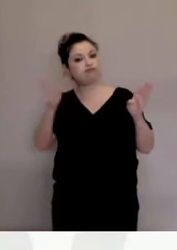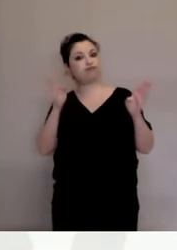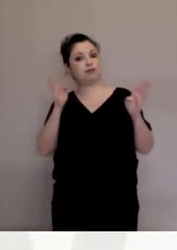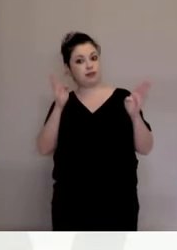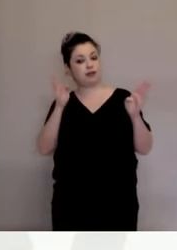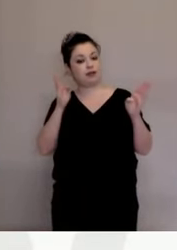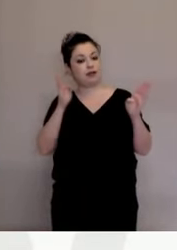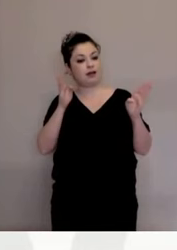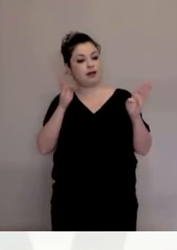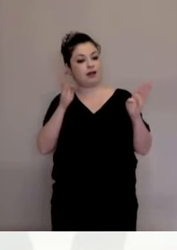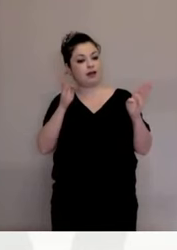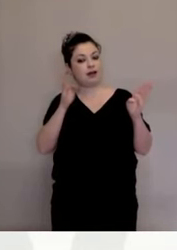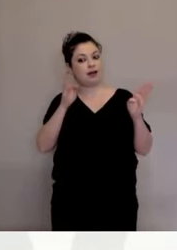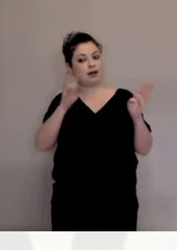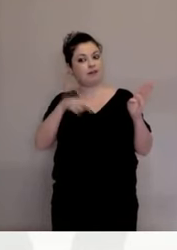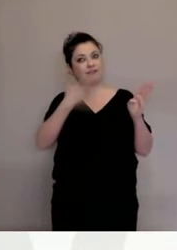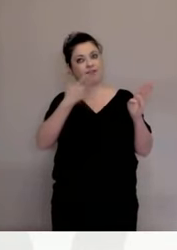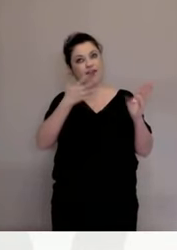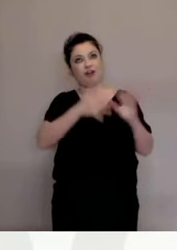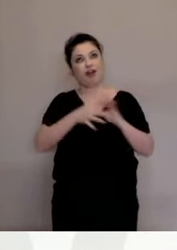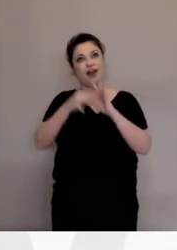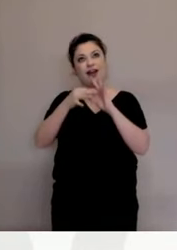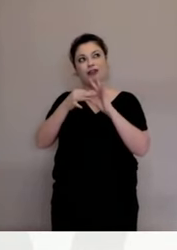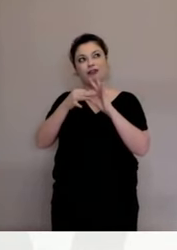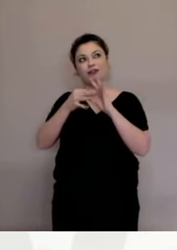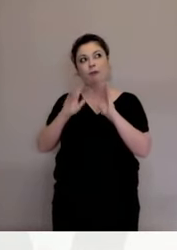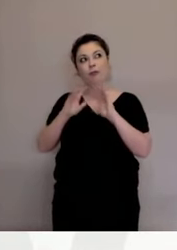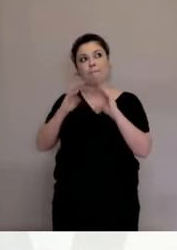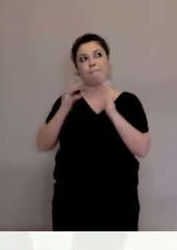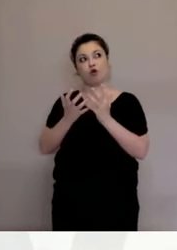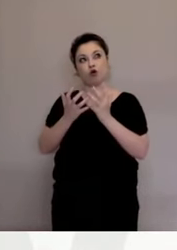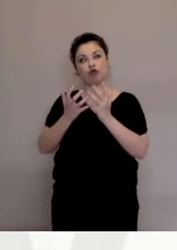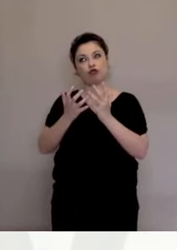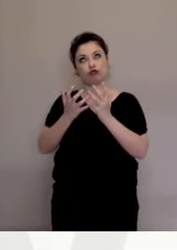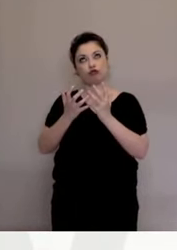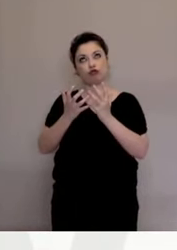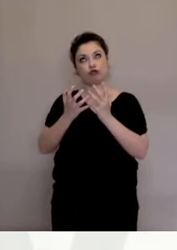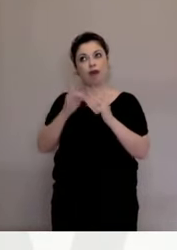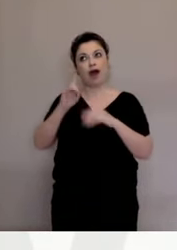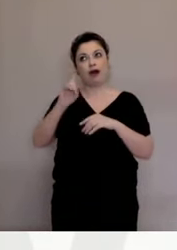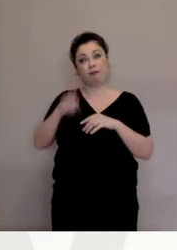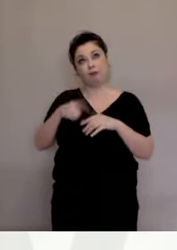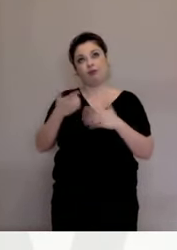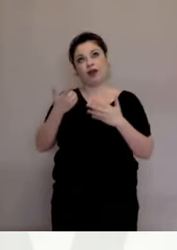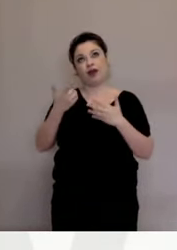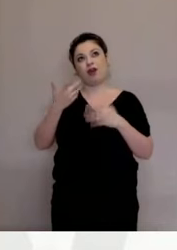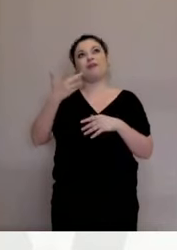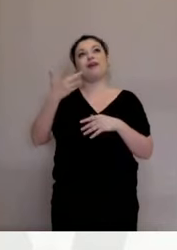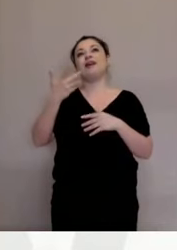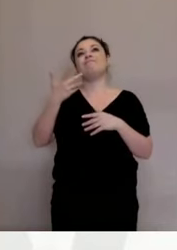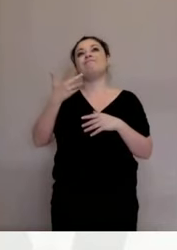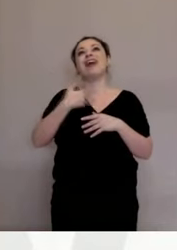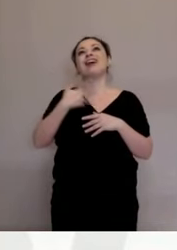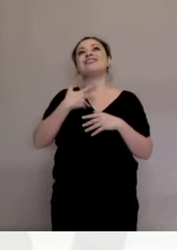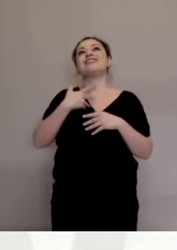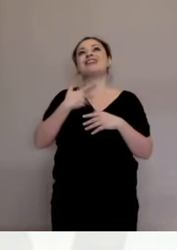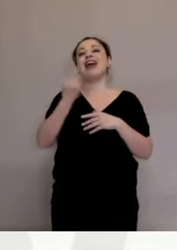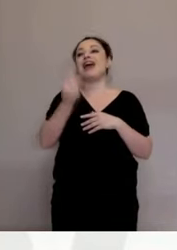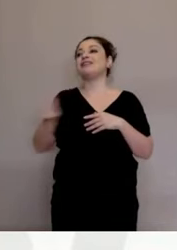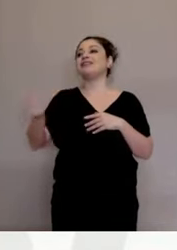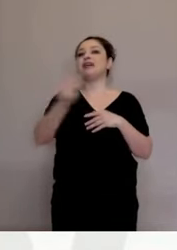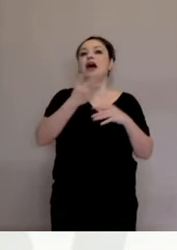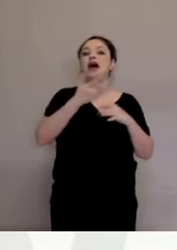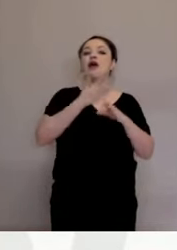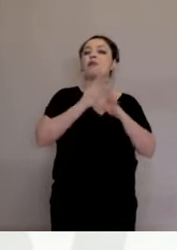termini planetari, no? Parliamo di mondo, ma parliamo di un'esistenza che è assolutamente interconnessa e che